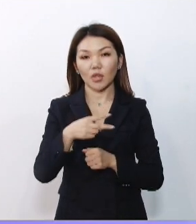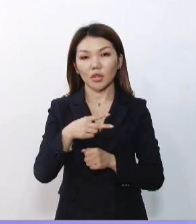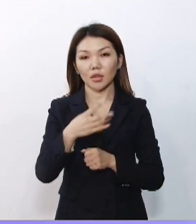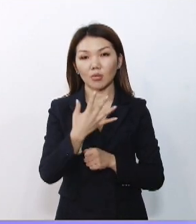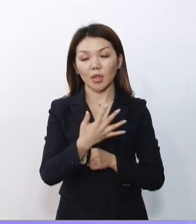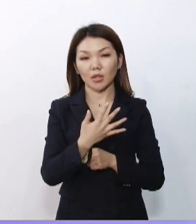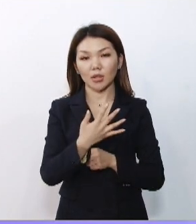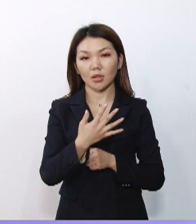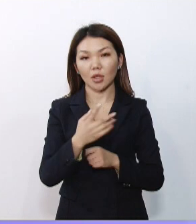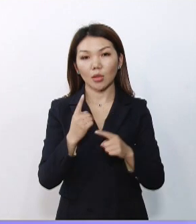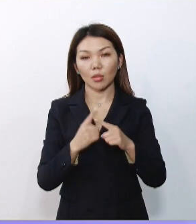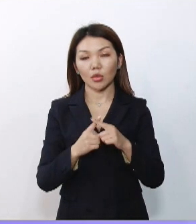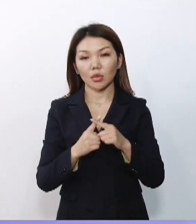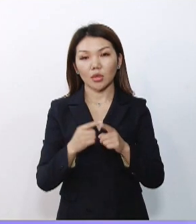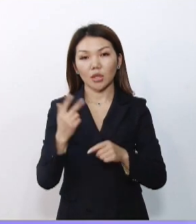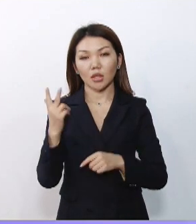125 и